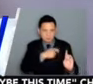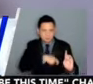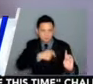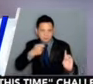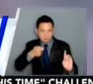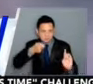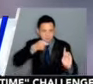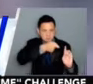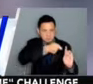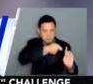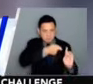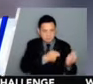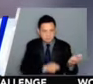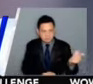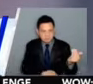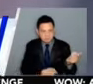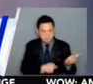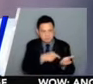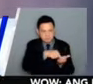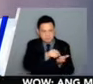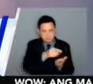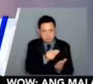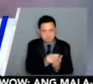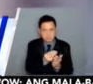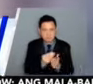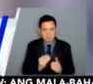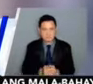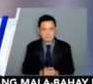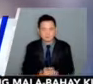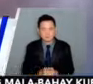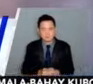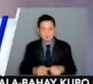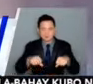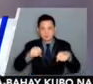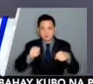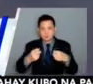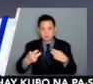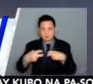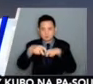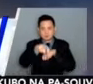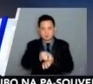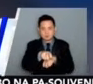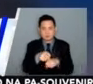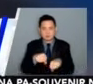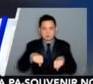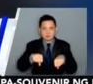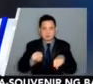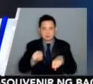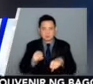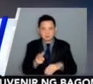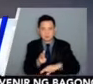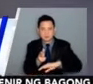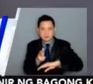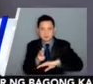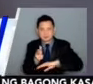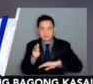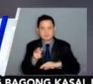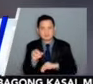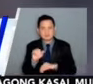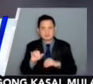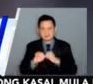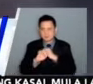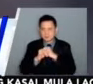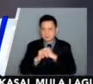mga suspect na tinangka namang mga hablot mula sa isang jeep sa bahagi ng Masangkay. Naudlot ang kanilang plano dahil may pulis